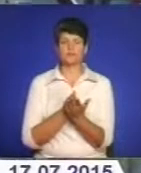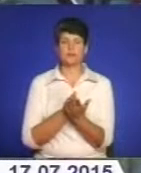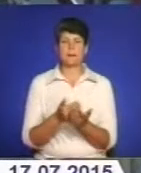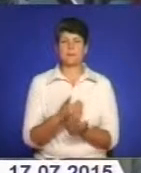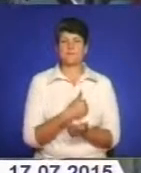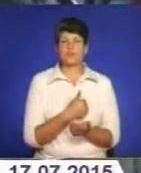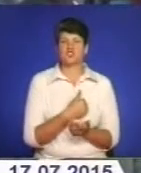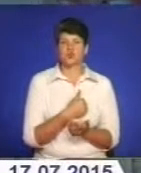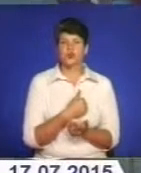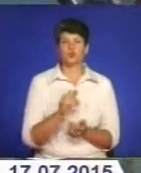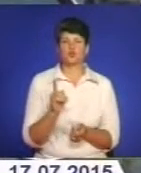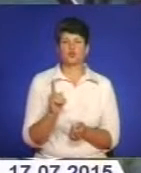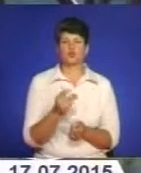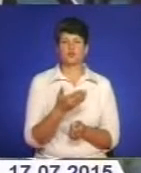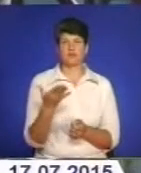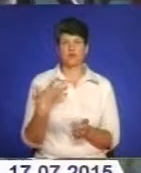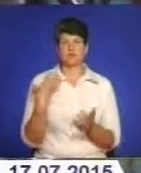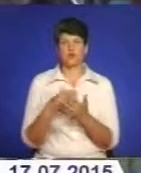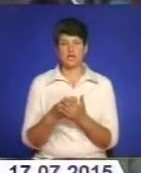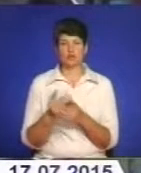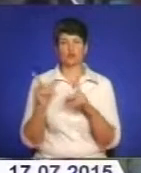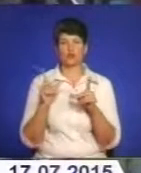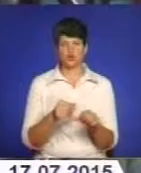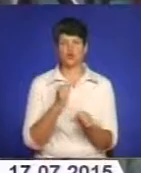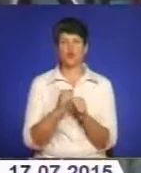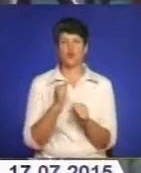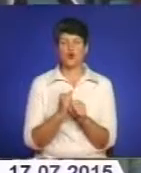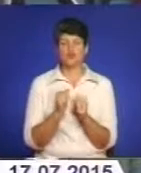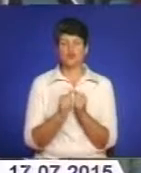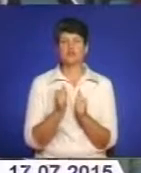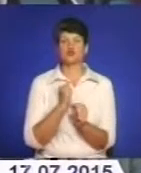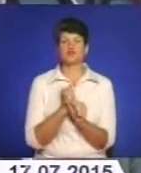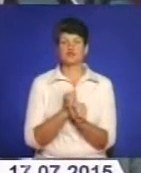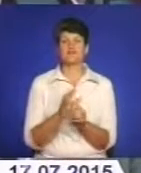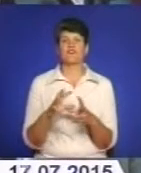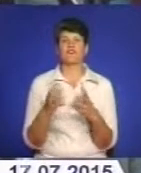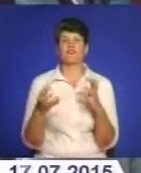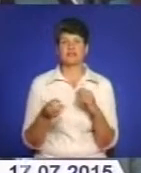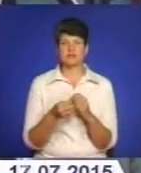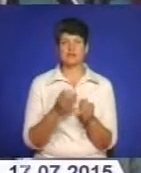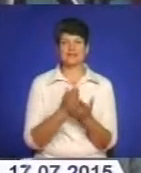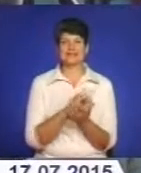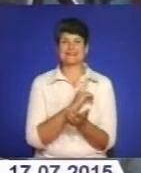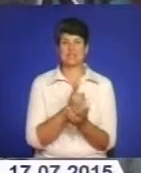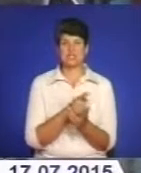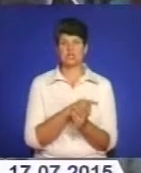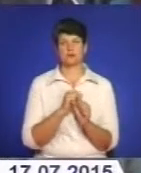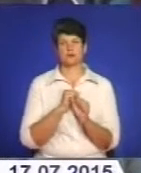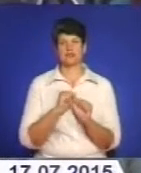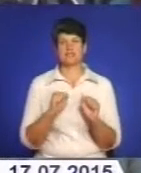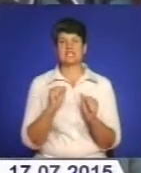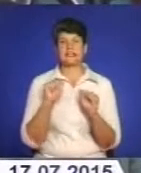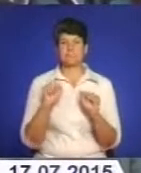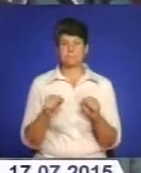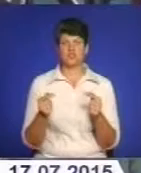Бажаю, щоб ви з цієї поїздки кожен зробив висновки, став сильніший, мужніший, міг